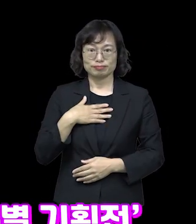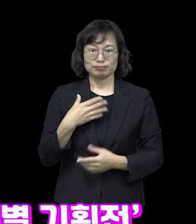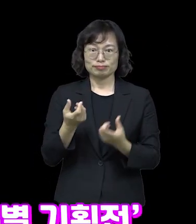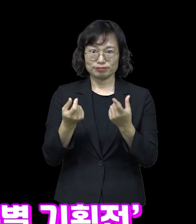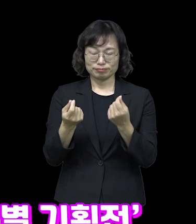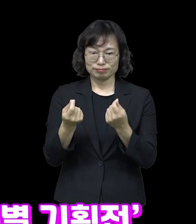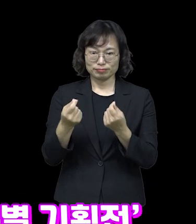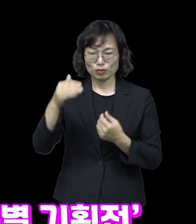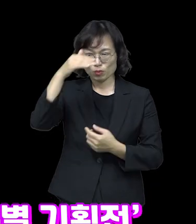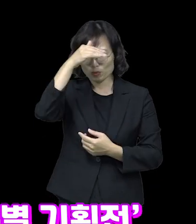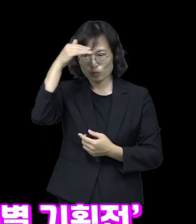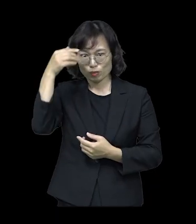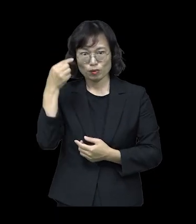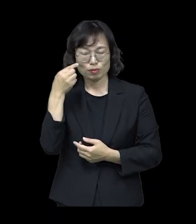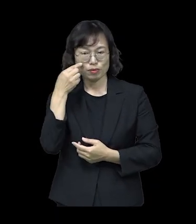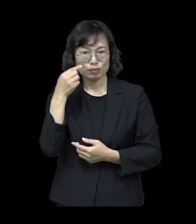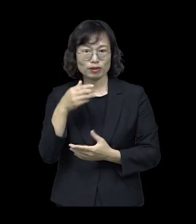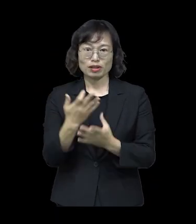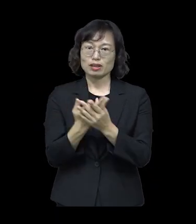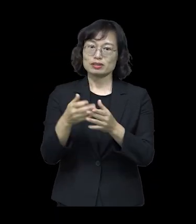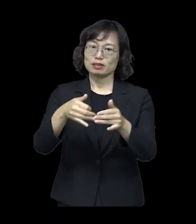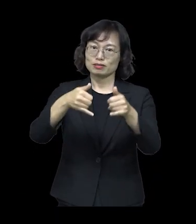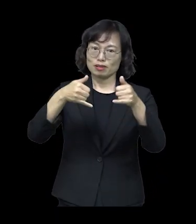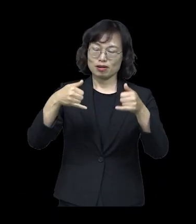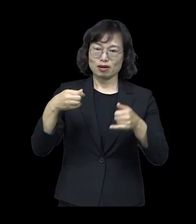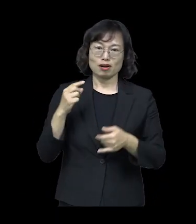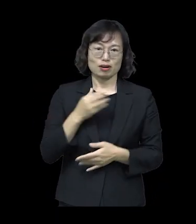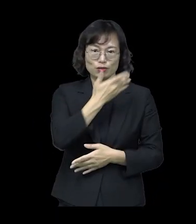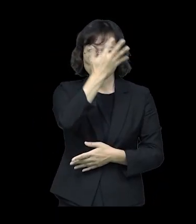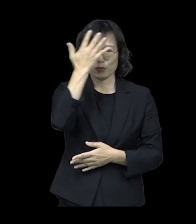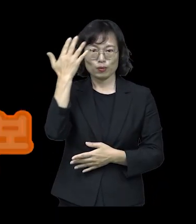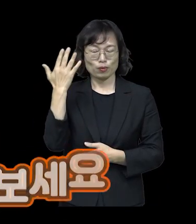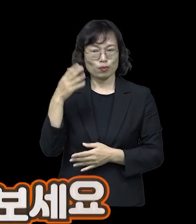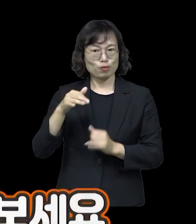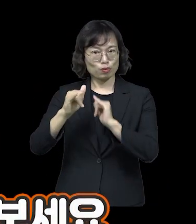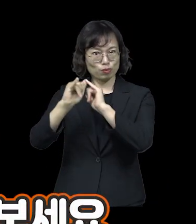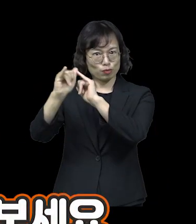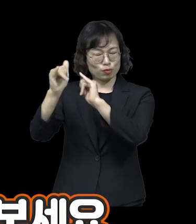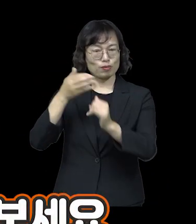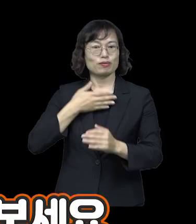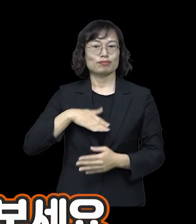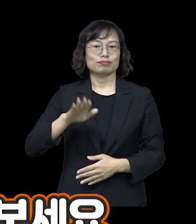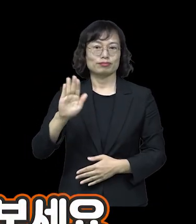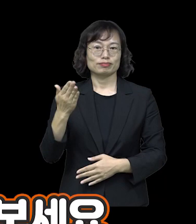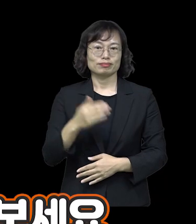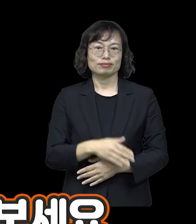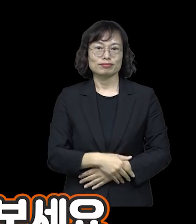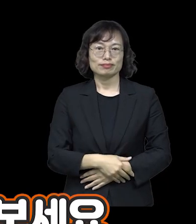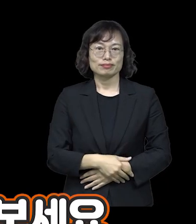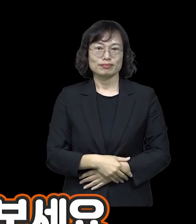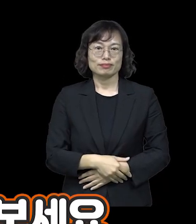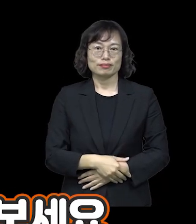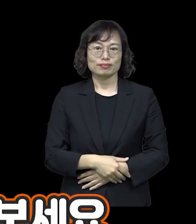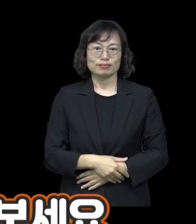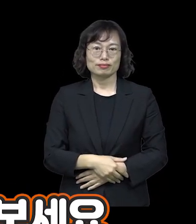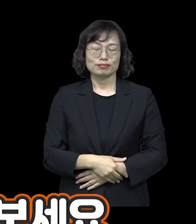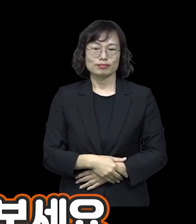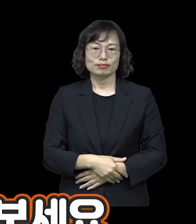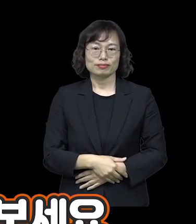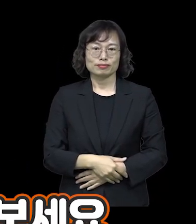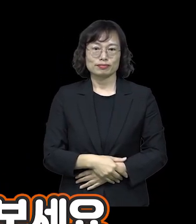특별 기획전. 저도 이번 전시를 통해 양산 반다지의 아름다움과 우수성을 알아갈 수